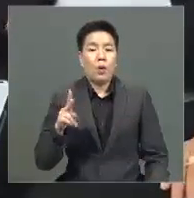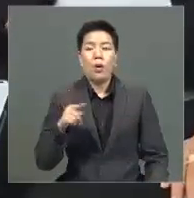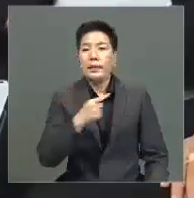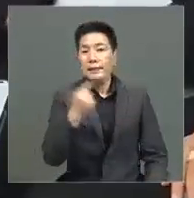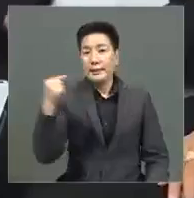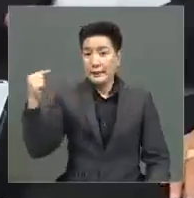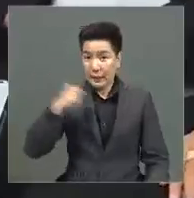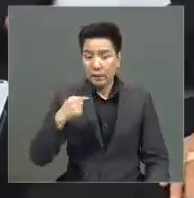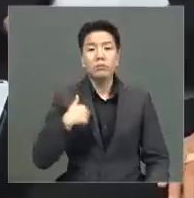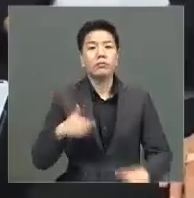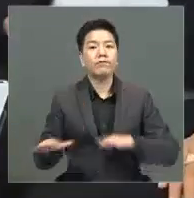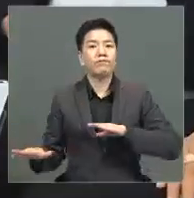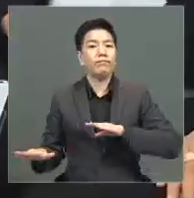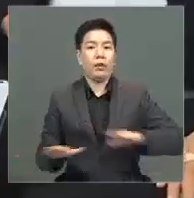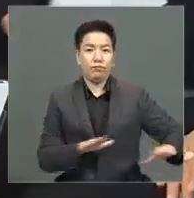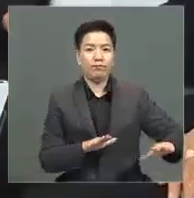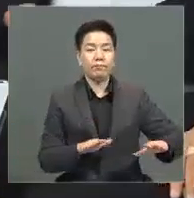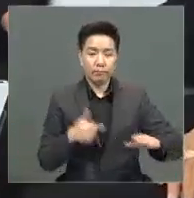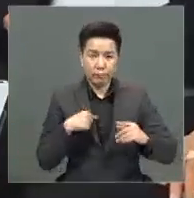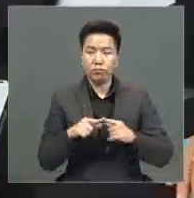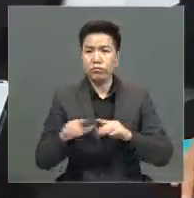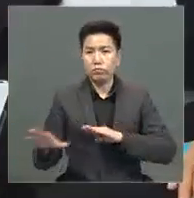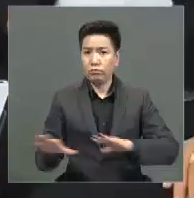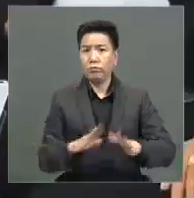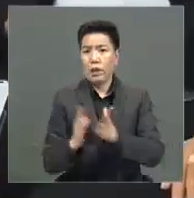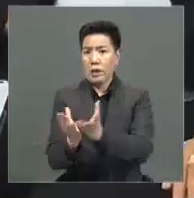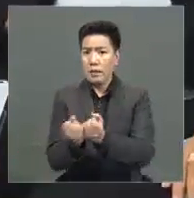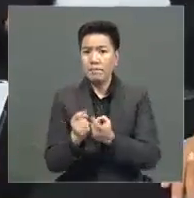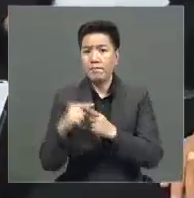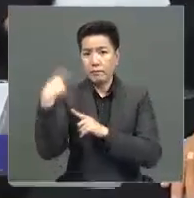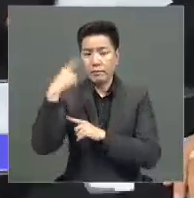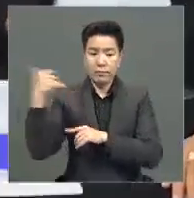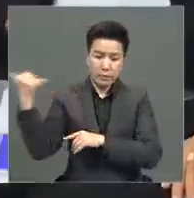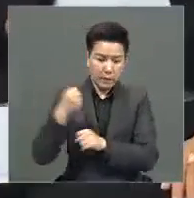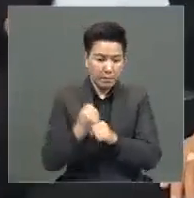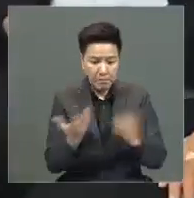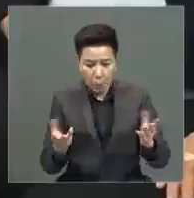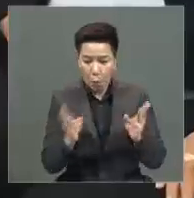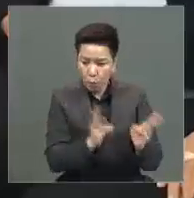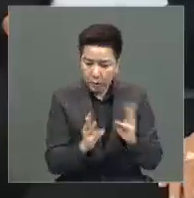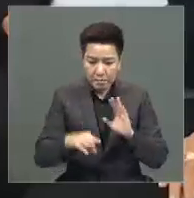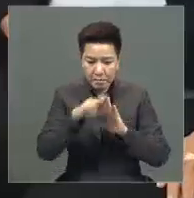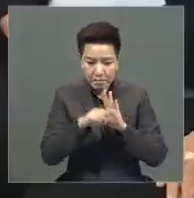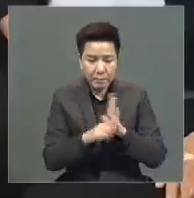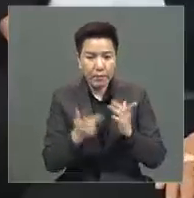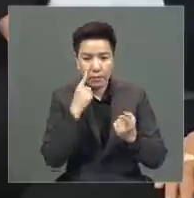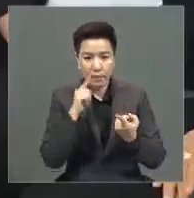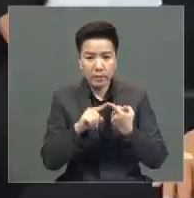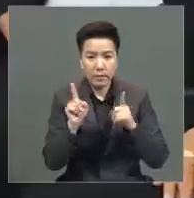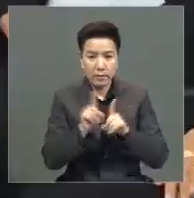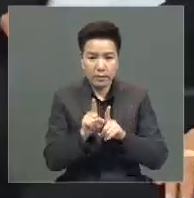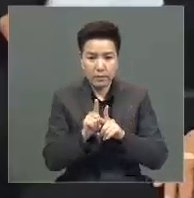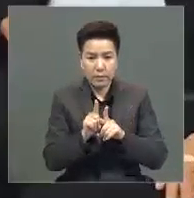ณขณะนี้ยืนยันได้ว่าเรามีความพร้อมมากพอสมควรในการที่จะทำอย่างไรที่จะให้พื้นต้องการพื้นตัวเศรษฐกิจ